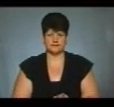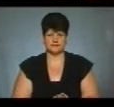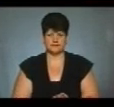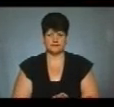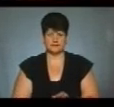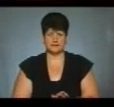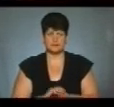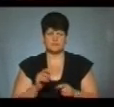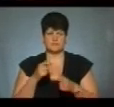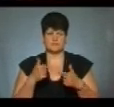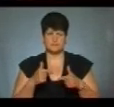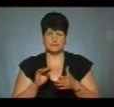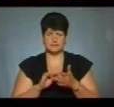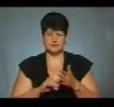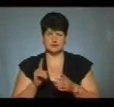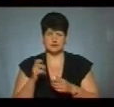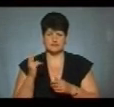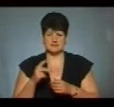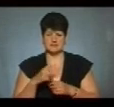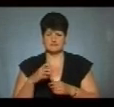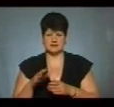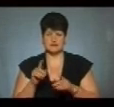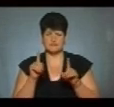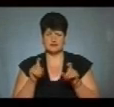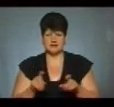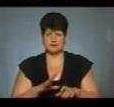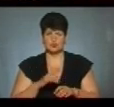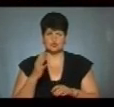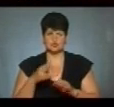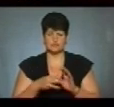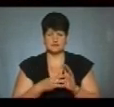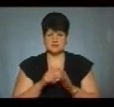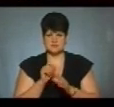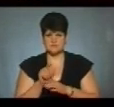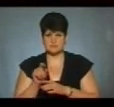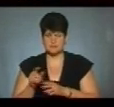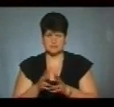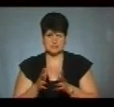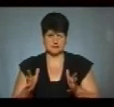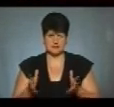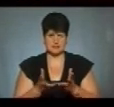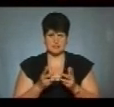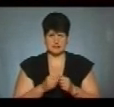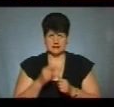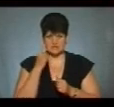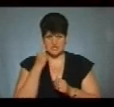Іспит з біології складали 120 хвилин. У тесті було 48 завдань. Максимальна кількість балів –